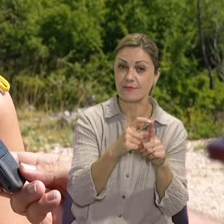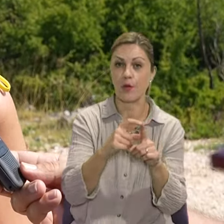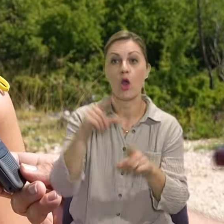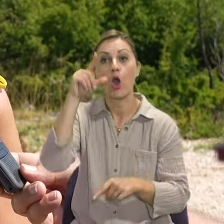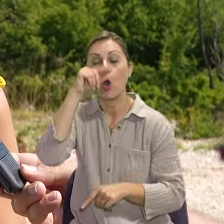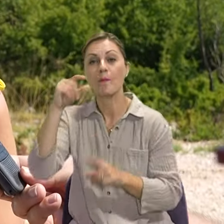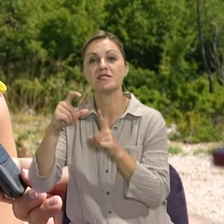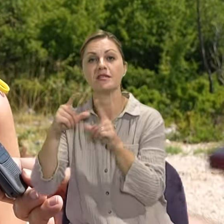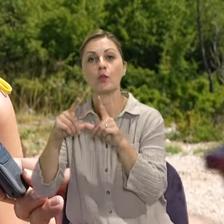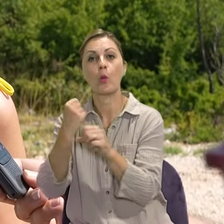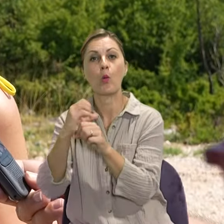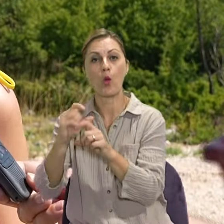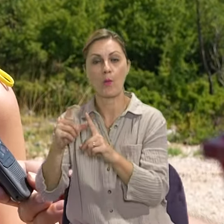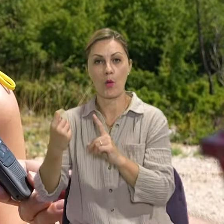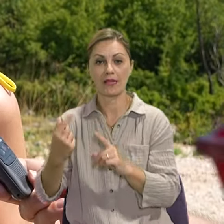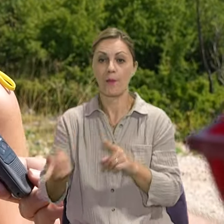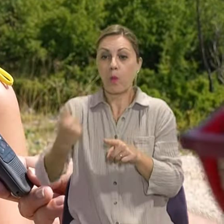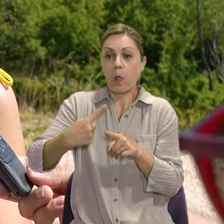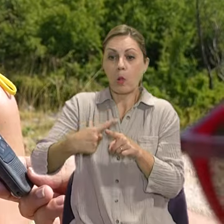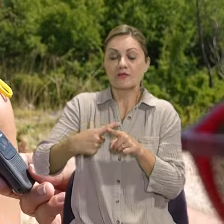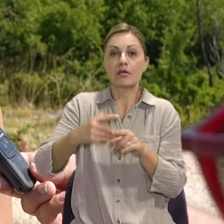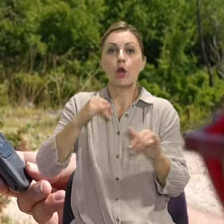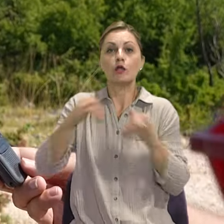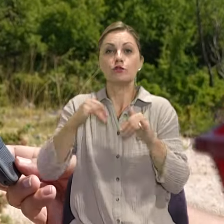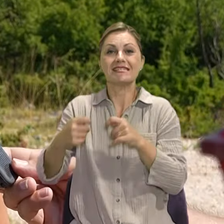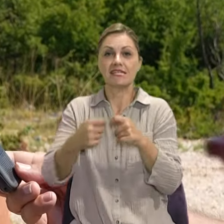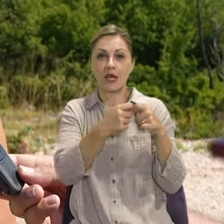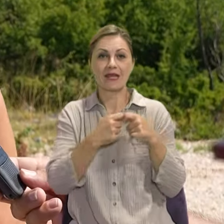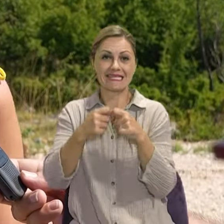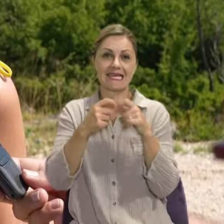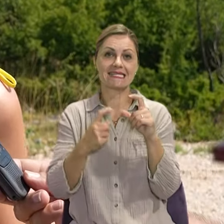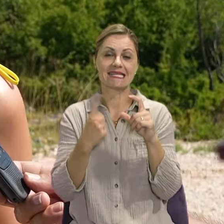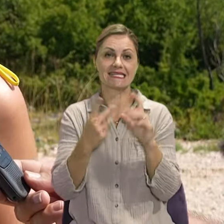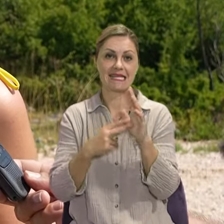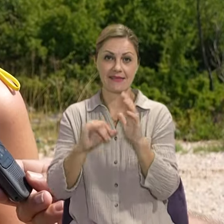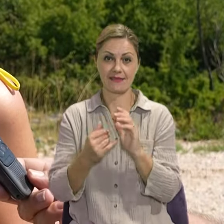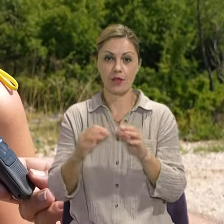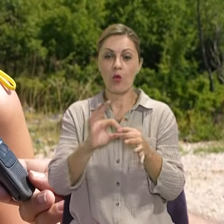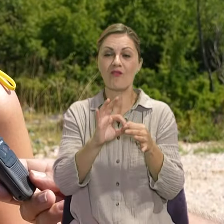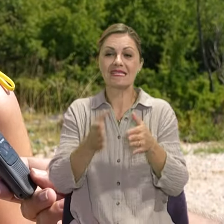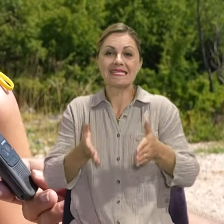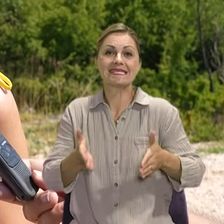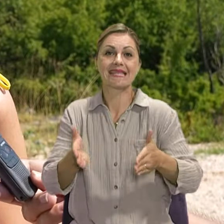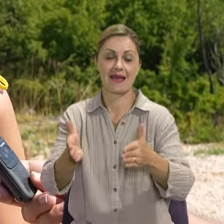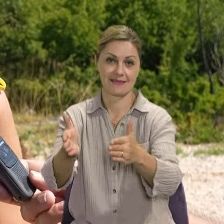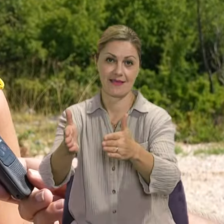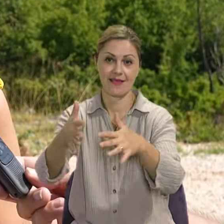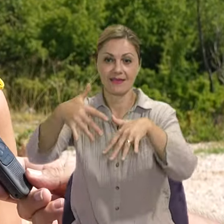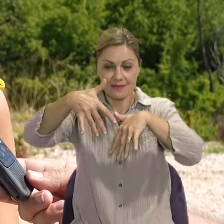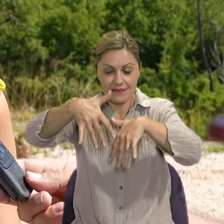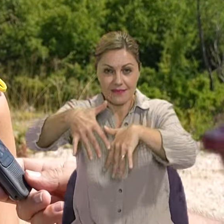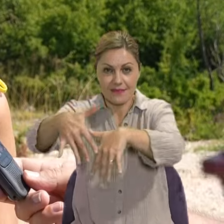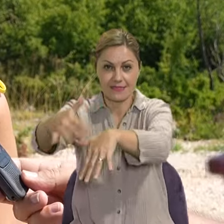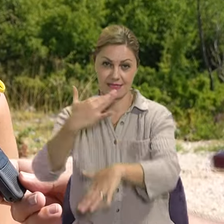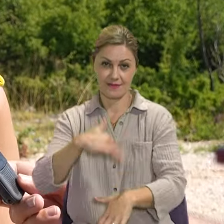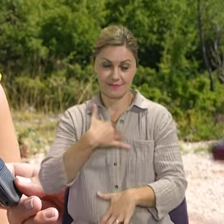Dicmo, općine Dugopolje, ali i suradnja sa turističkom zajednicom grada Sinja na radovima vezanim za stazu Gospi Sinjskoj.